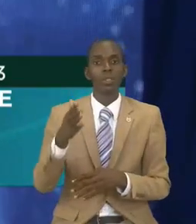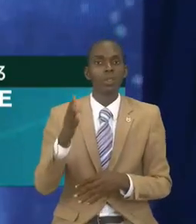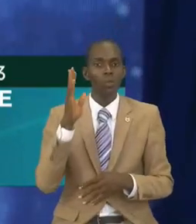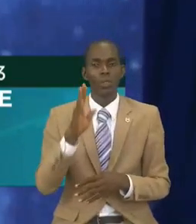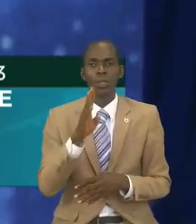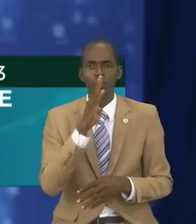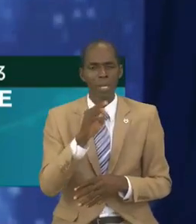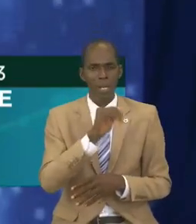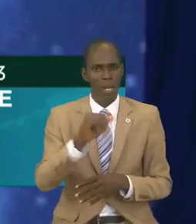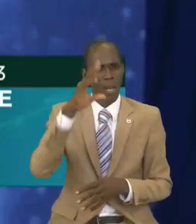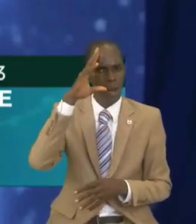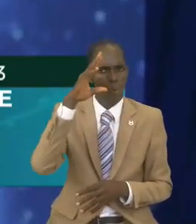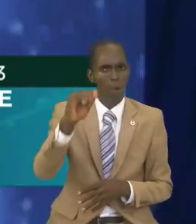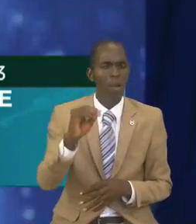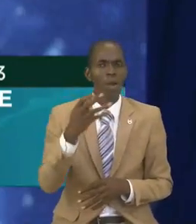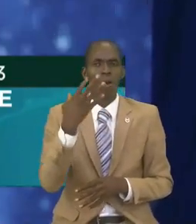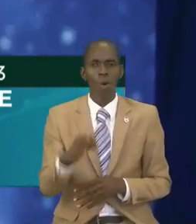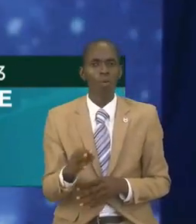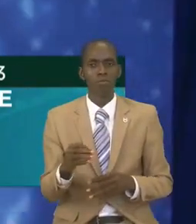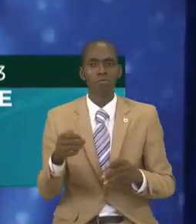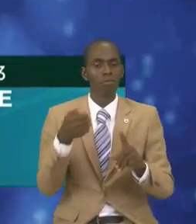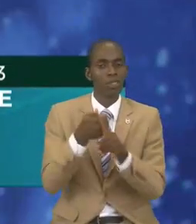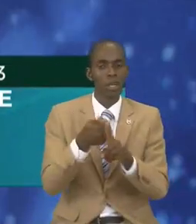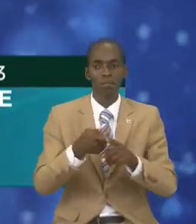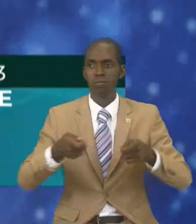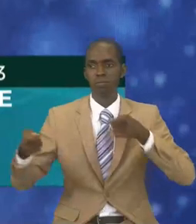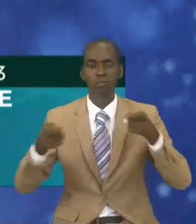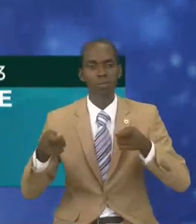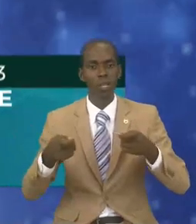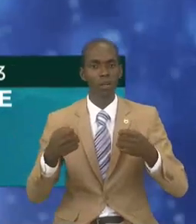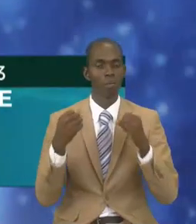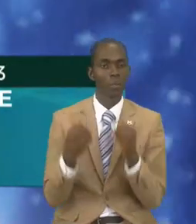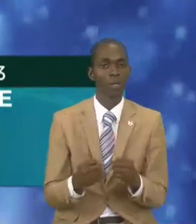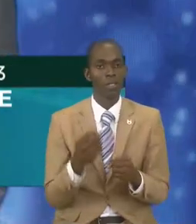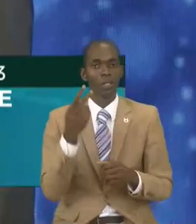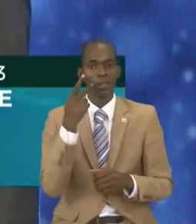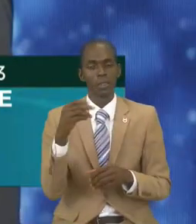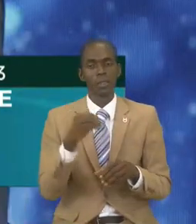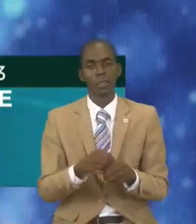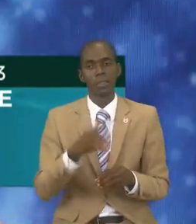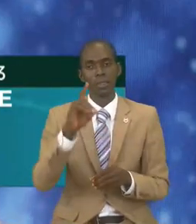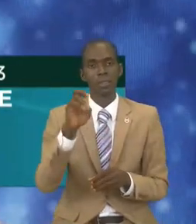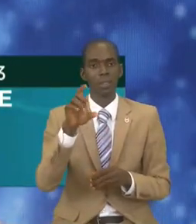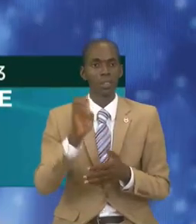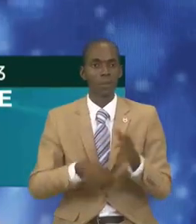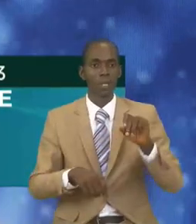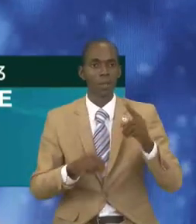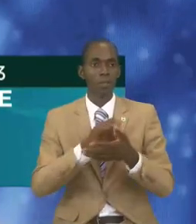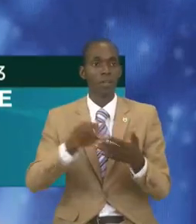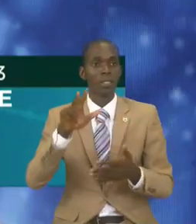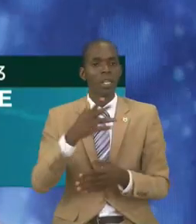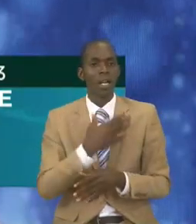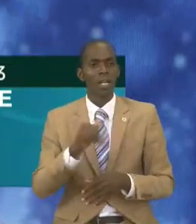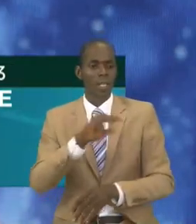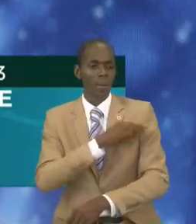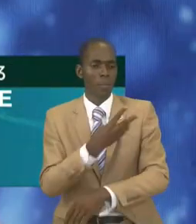il sera un homme notoire de volonté de soi. Daniel 11, verset 3. Mais